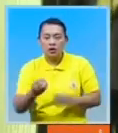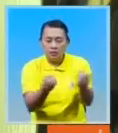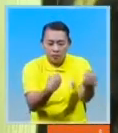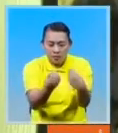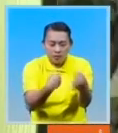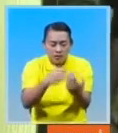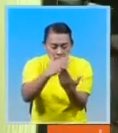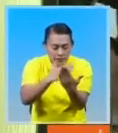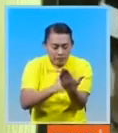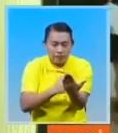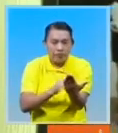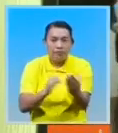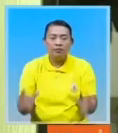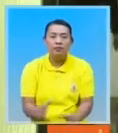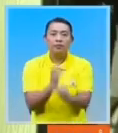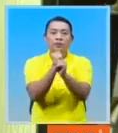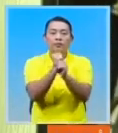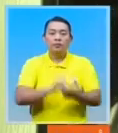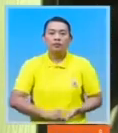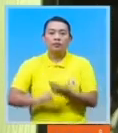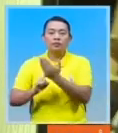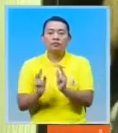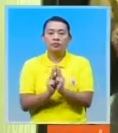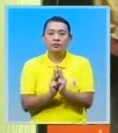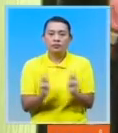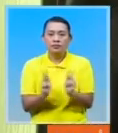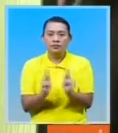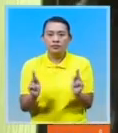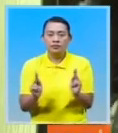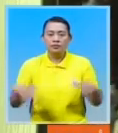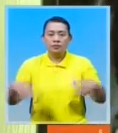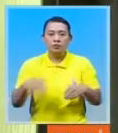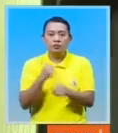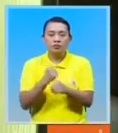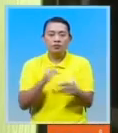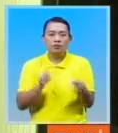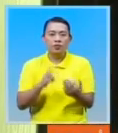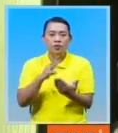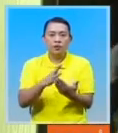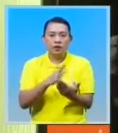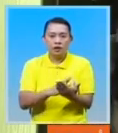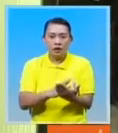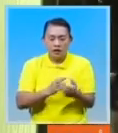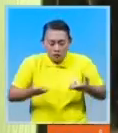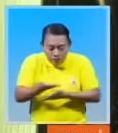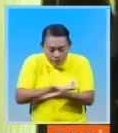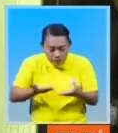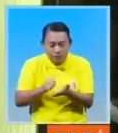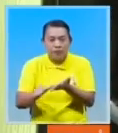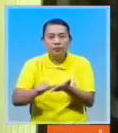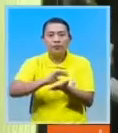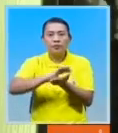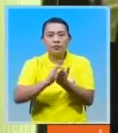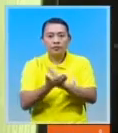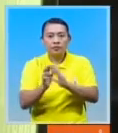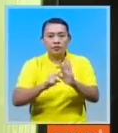ครับรวบรวมมาแล้วก็นำเข้าสู่คณะกรรมการเป็นคณะทำงานทางวิชาการเพื่อพิจารณาและปรับปรุงร่างประกาศให้